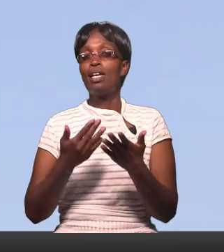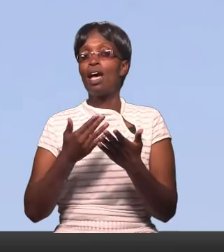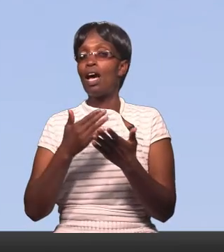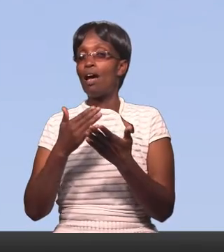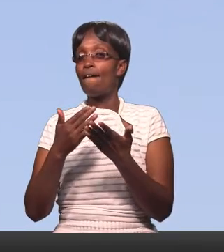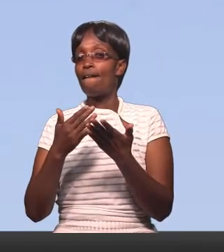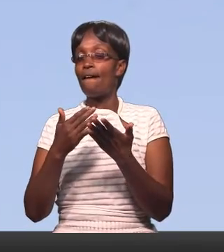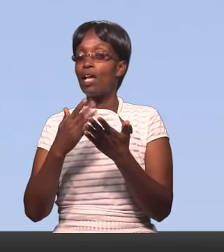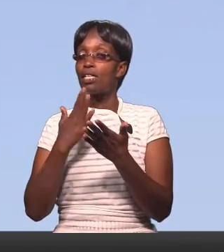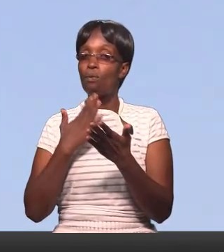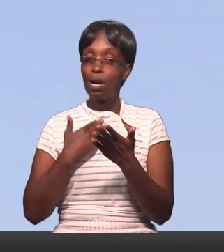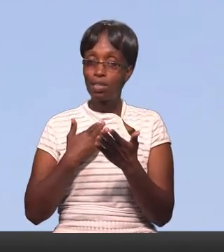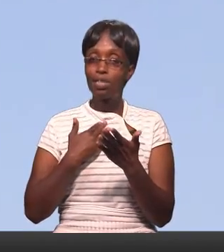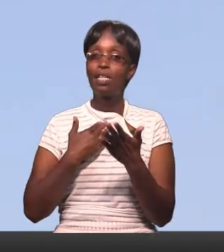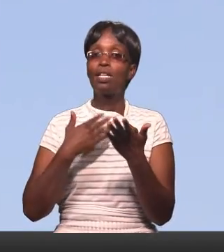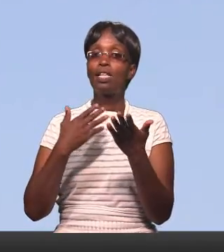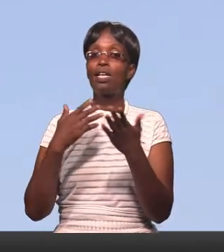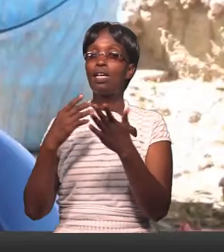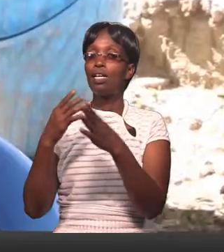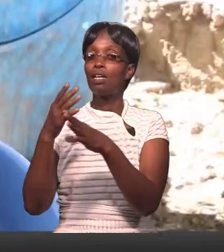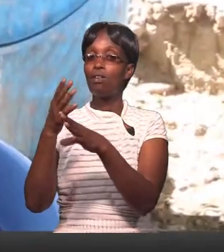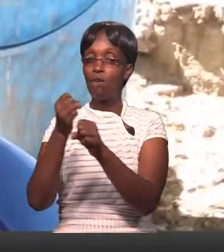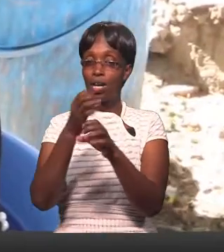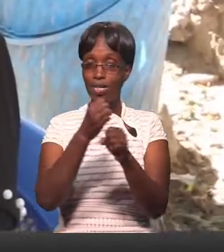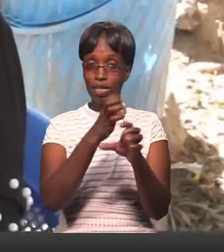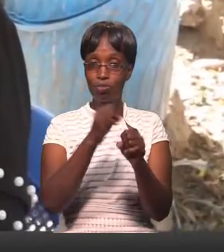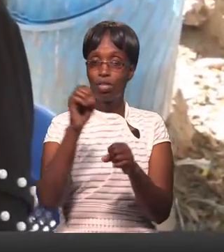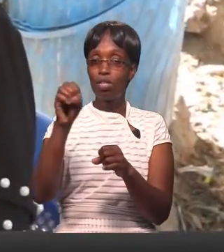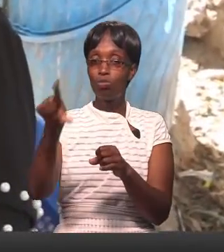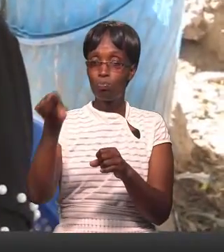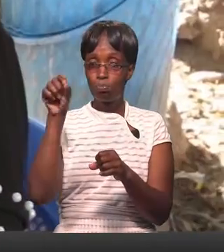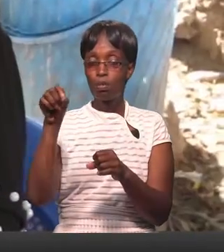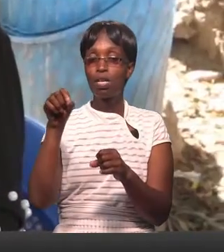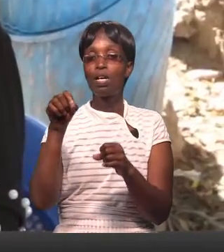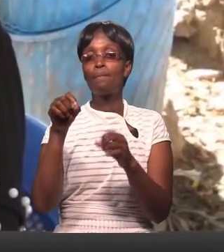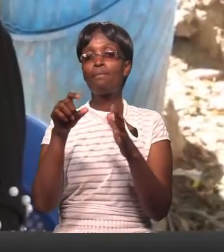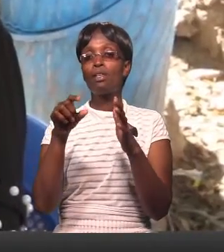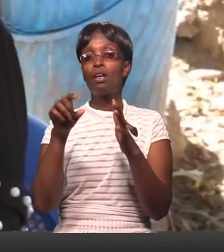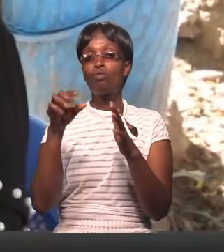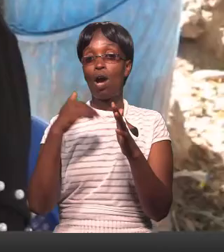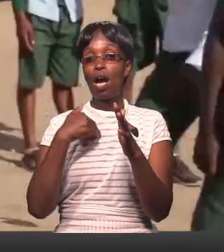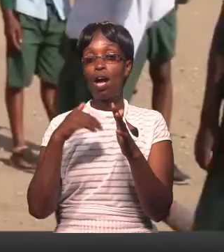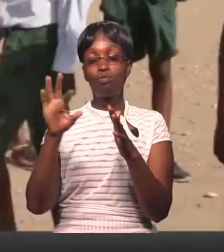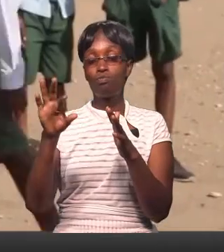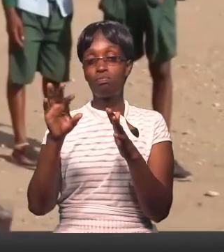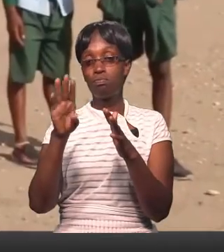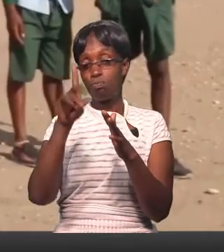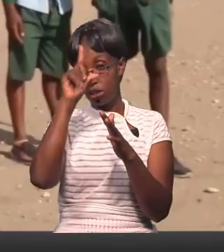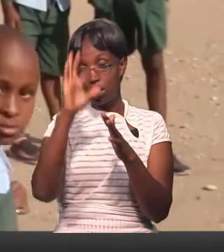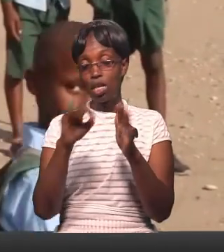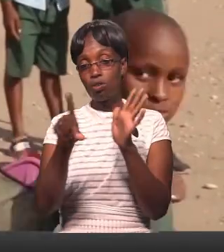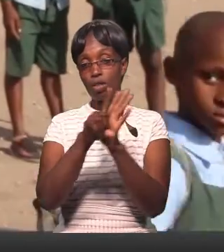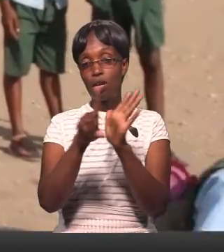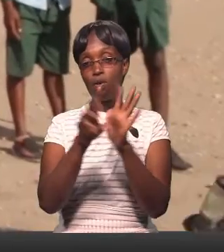zinazohusika kuwachukulia hatua kali wanaowabaka kina dada na kutoa wito kwa idara ya mahakama nchini kuwapa mawakili wanaofaa. We need